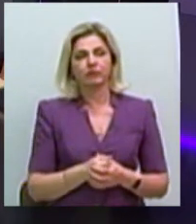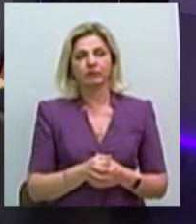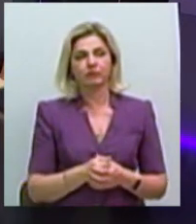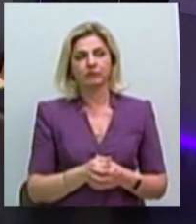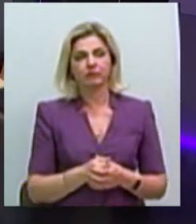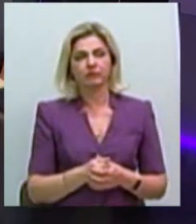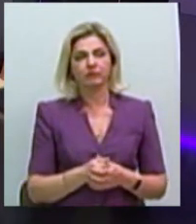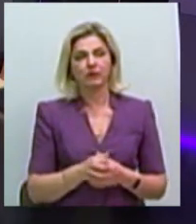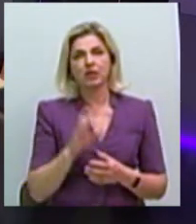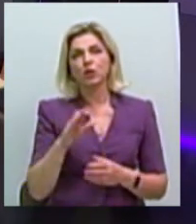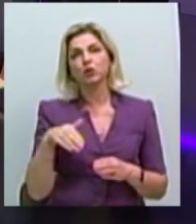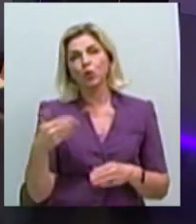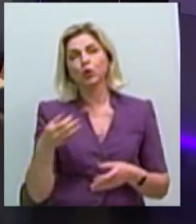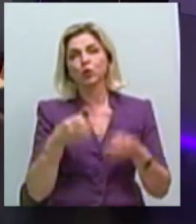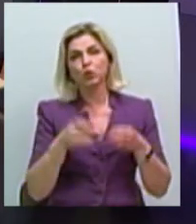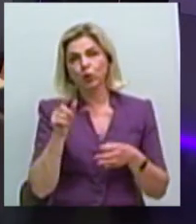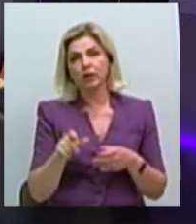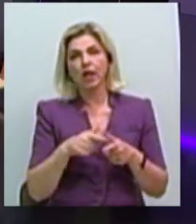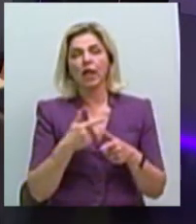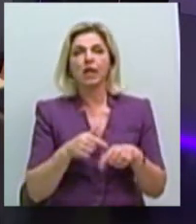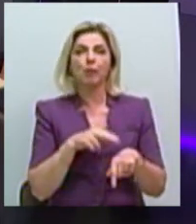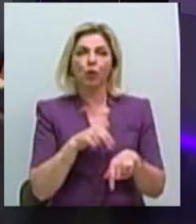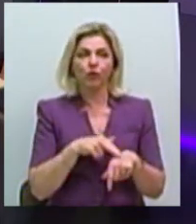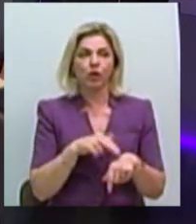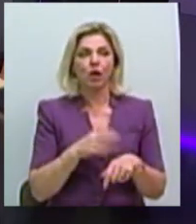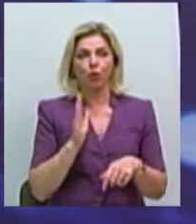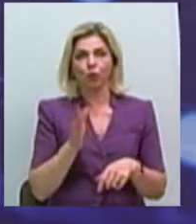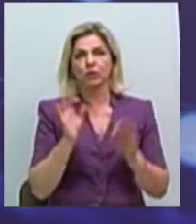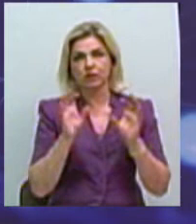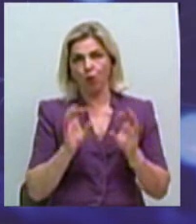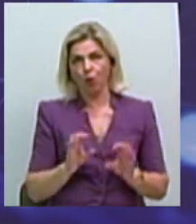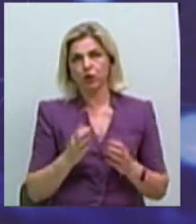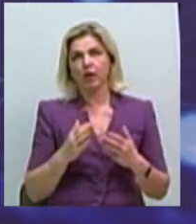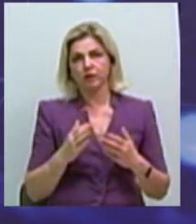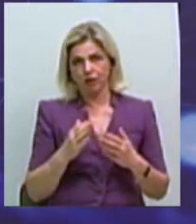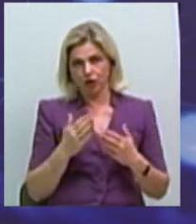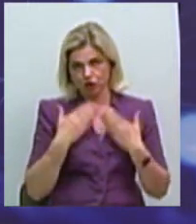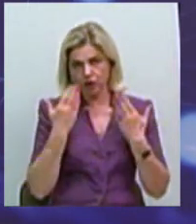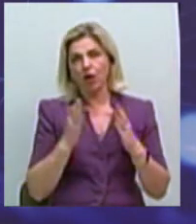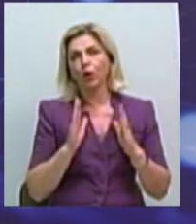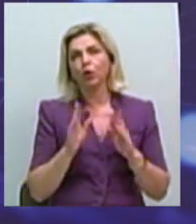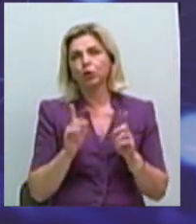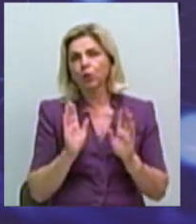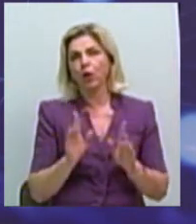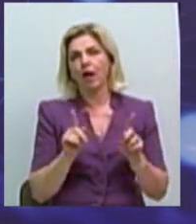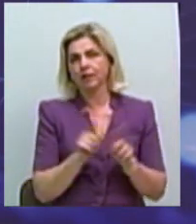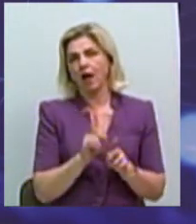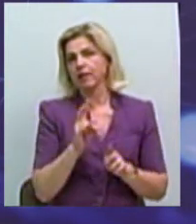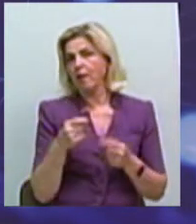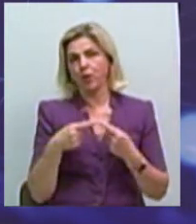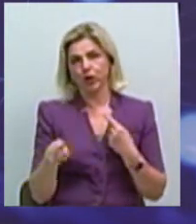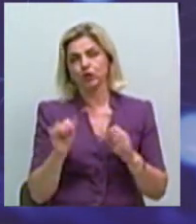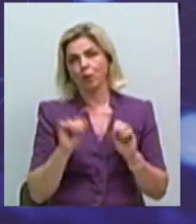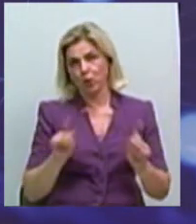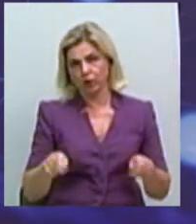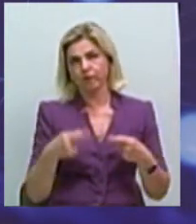зі сторони суддів чи там правоохоронних органів, коли закон буде трактуватися тільки так і не як по-іншому, ми зможемо відновити